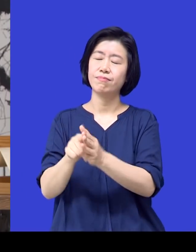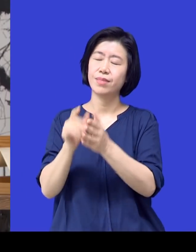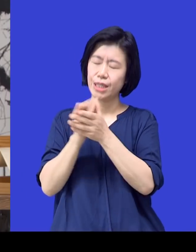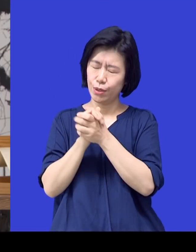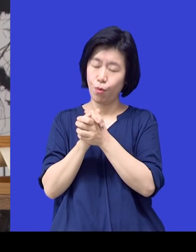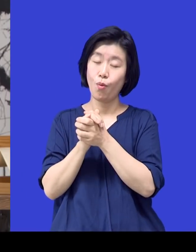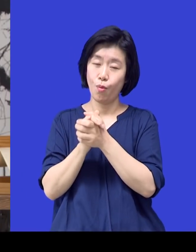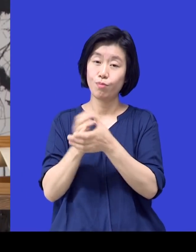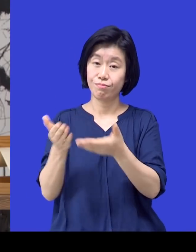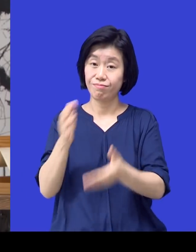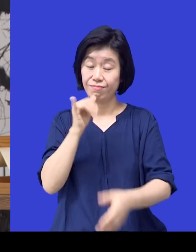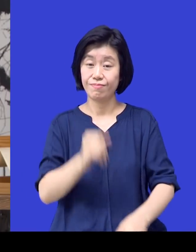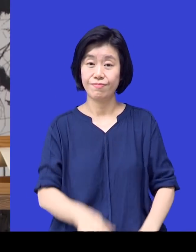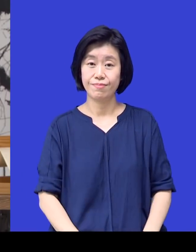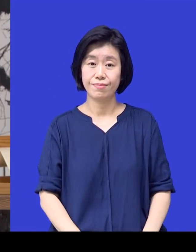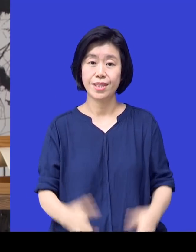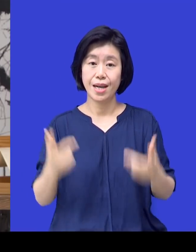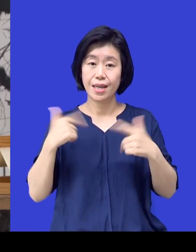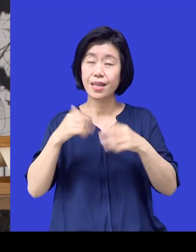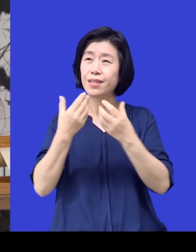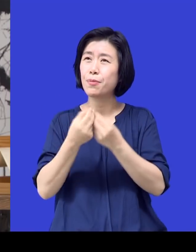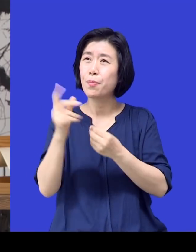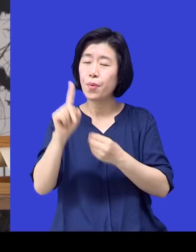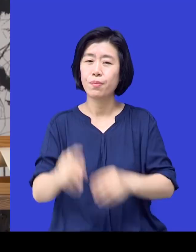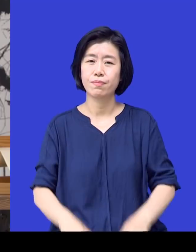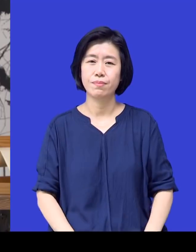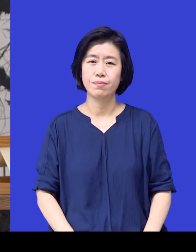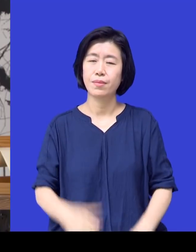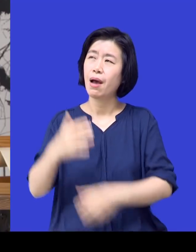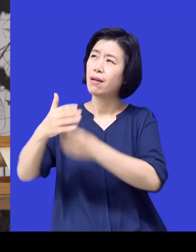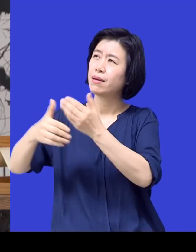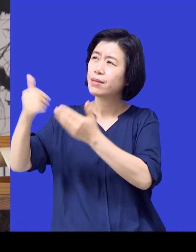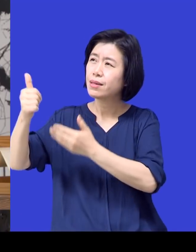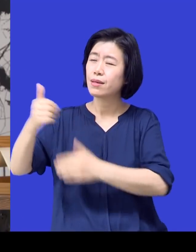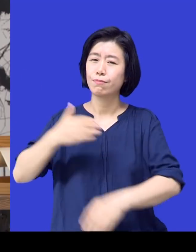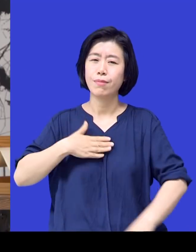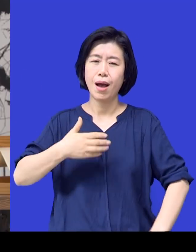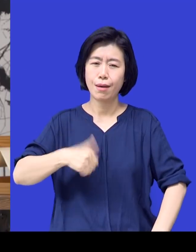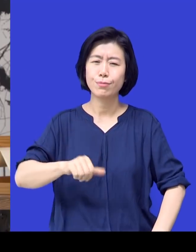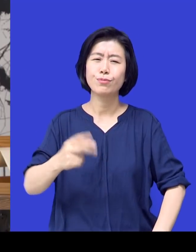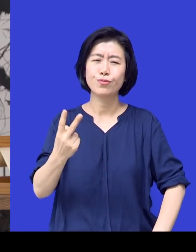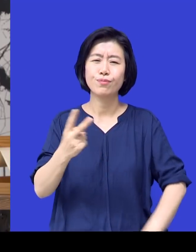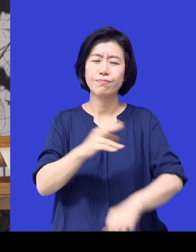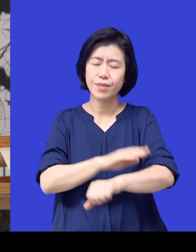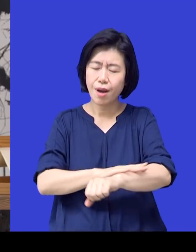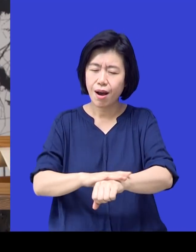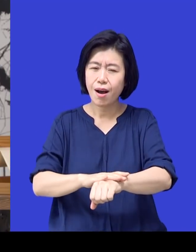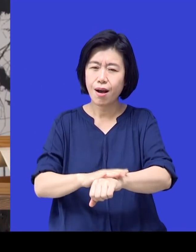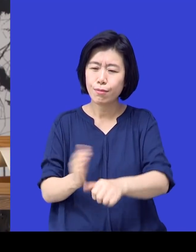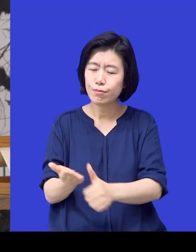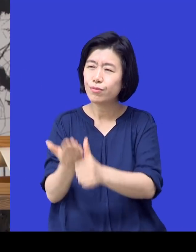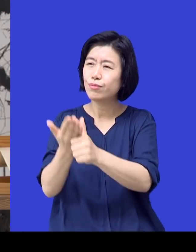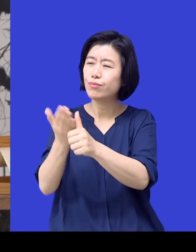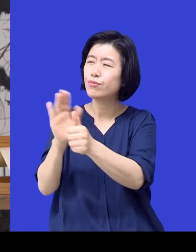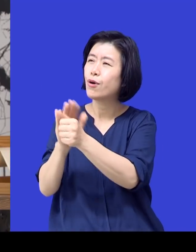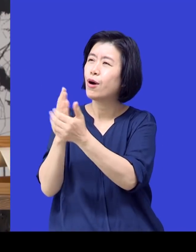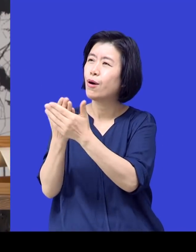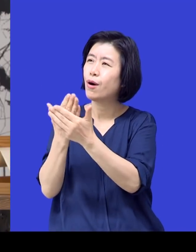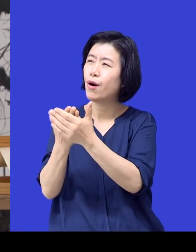얘기가 우리 아이들 이렇게 주님 좀 잘 보살펴 주시고라는 기도를 항상 하는데